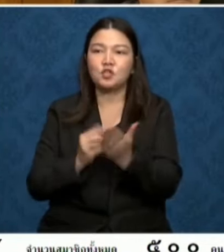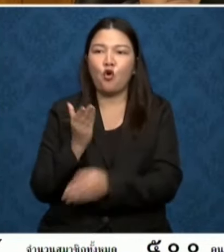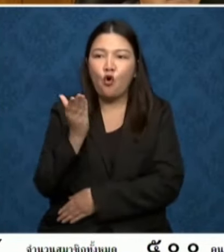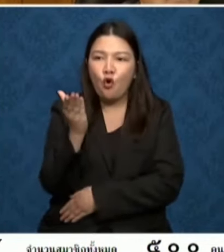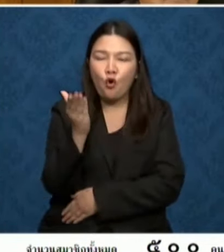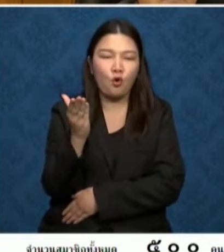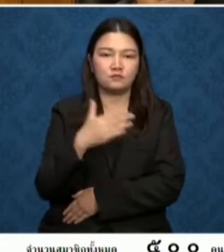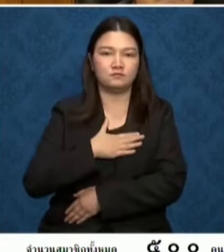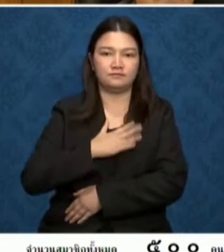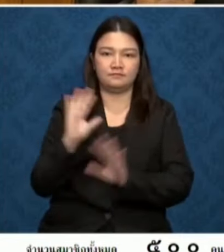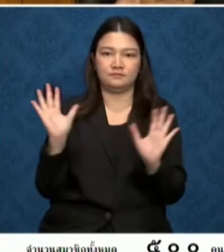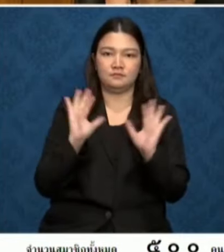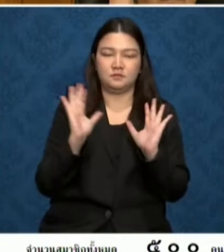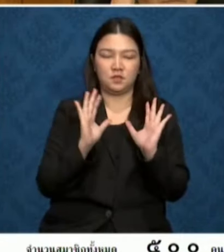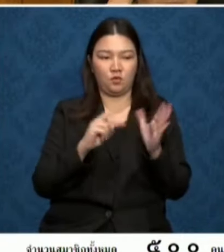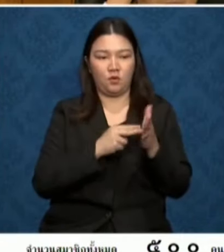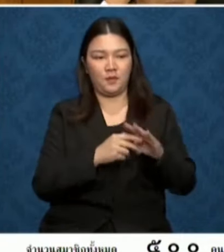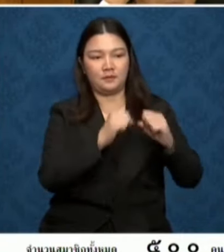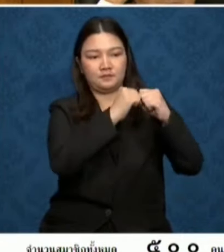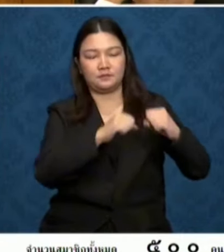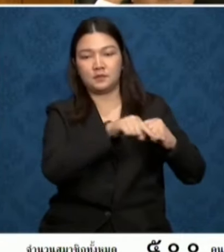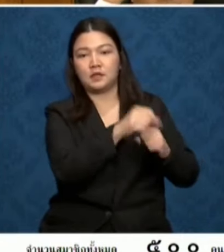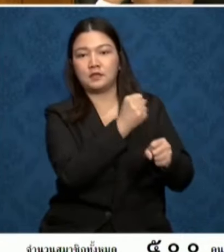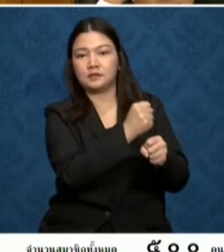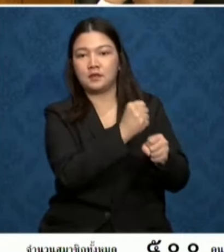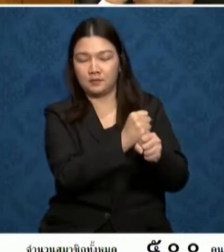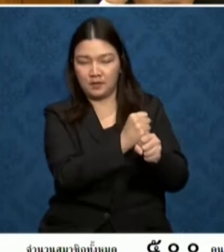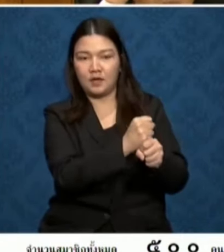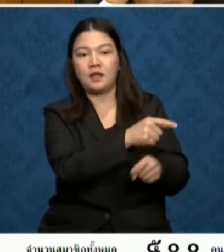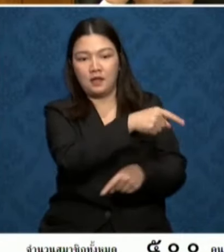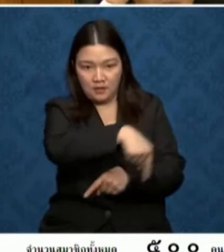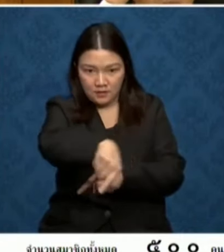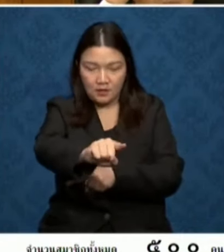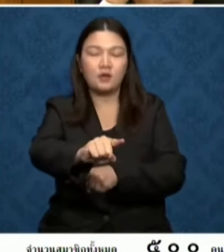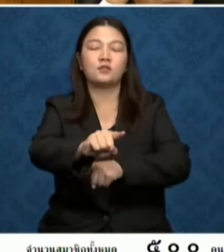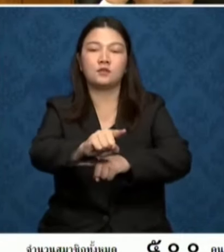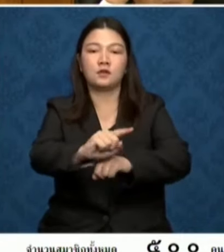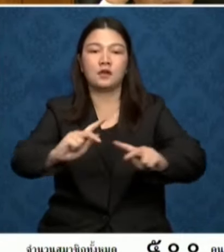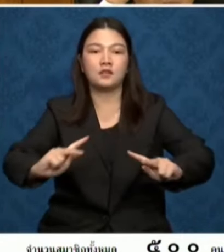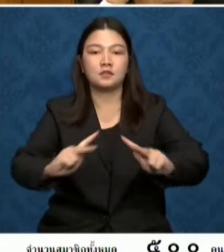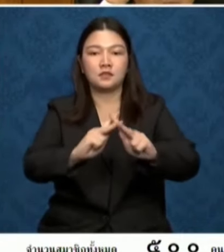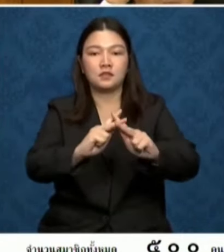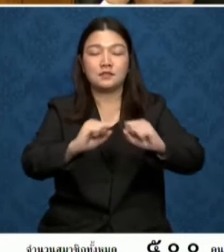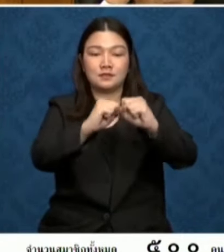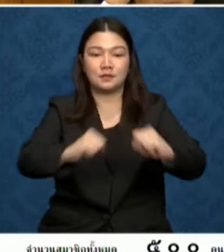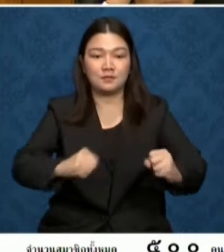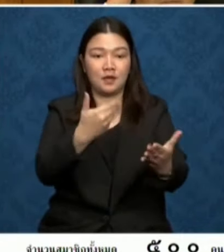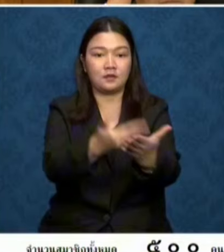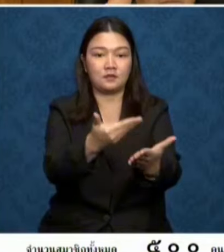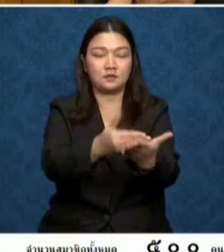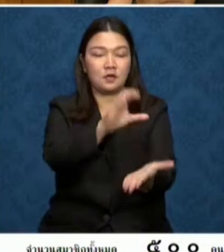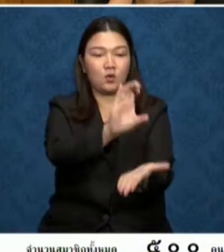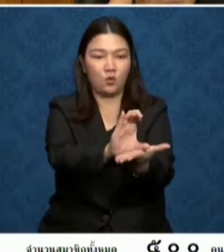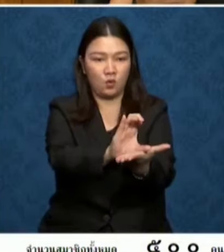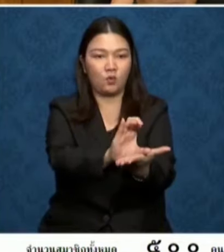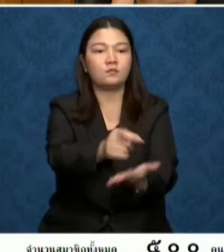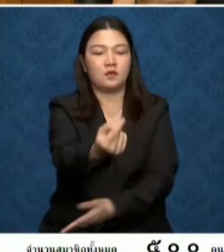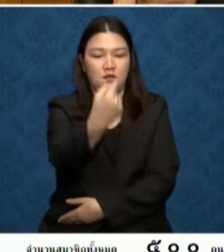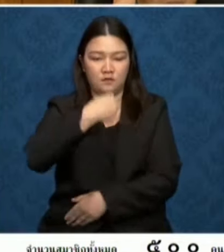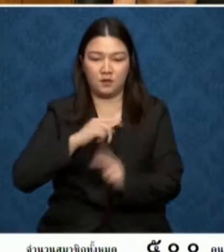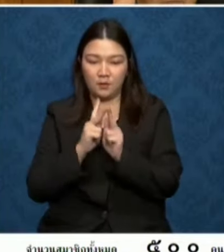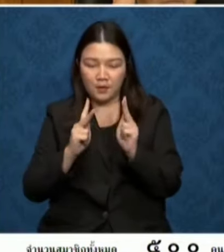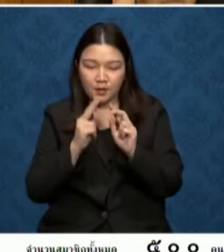าจของหน่วยงานซึ่งทำคำขอมาผ่านสำนักงบแล้วเรามาพิจารณากันกองแทนเพื่อนสมาชิกทุกท่านแ